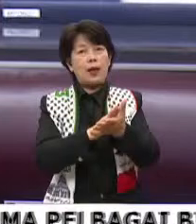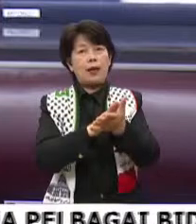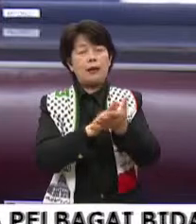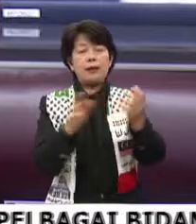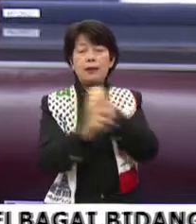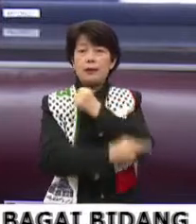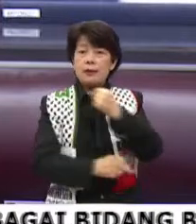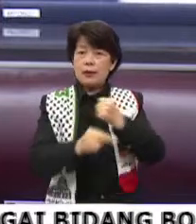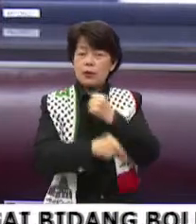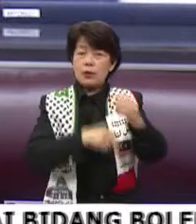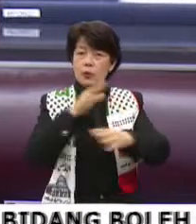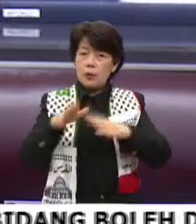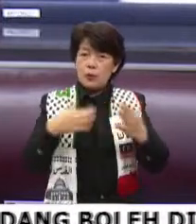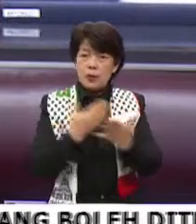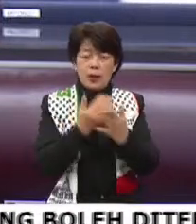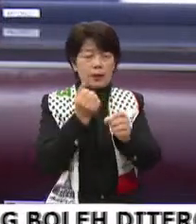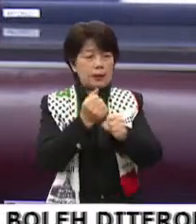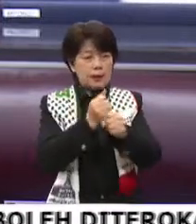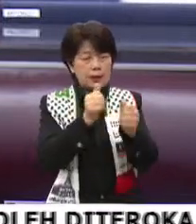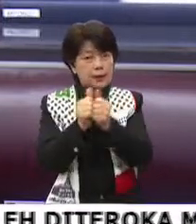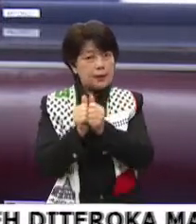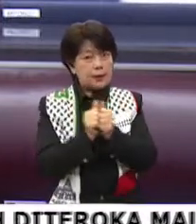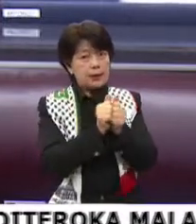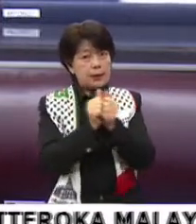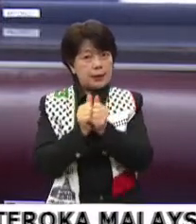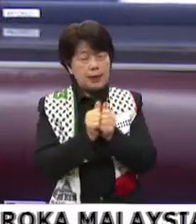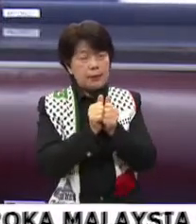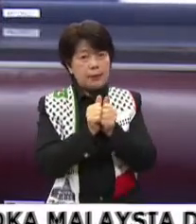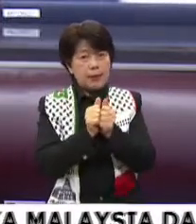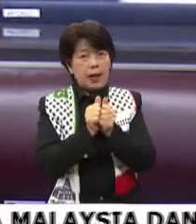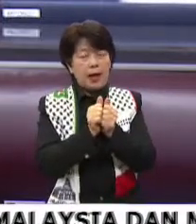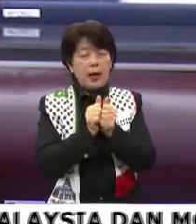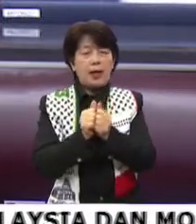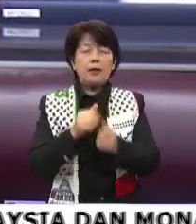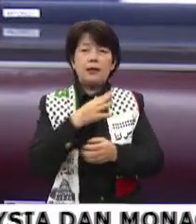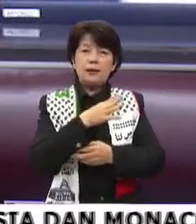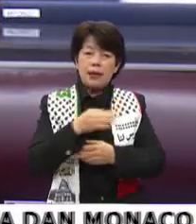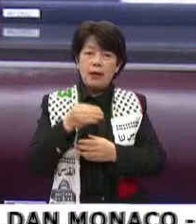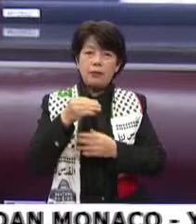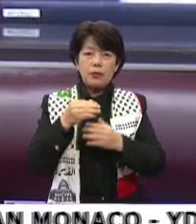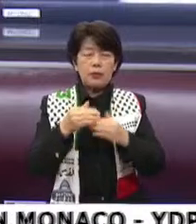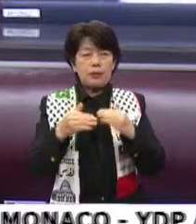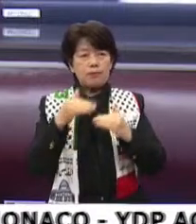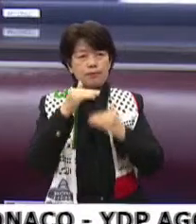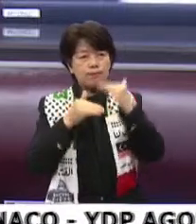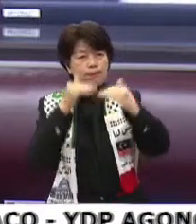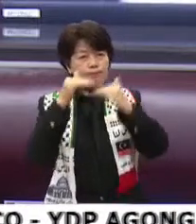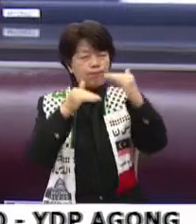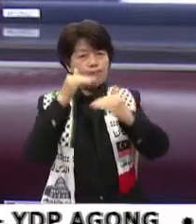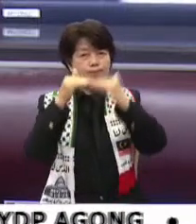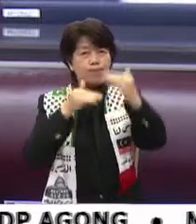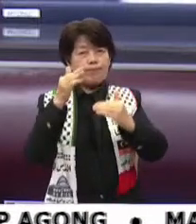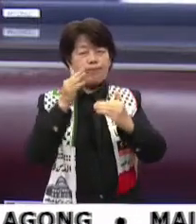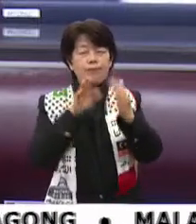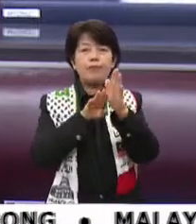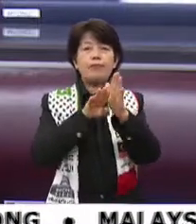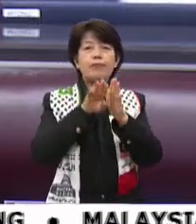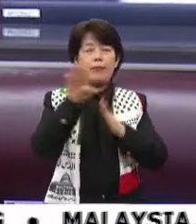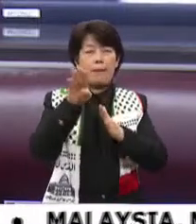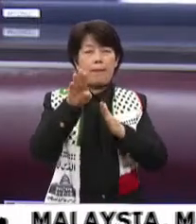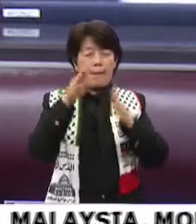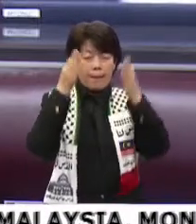juga sentiasa bekerjasama dengan pihak jakoa bagi mempertingkatkan hebahan maklumat